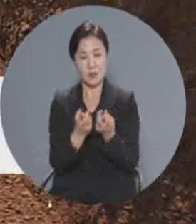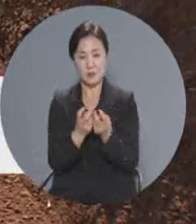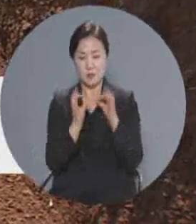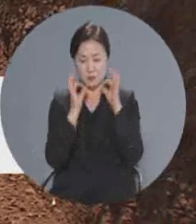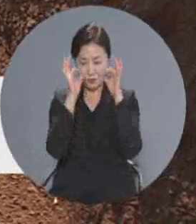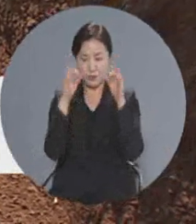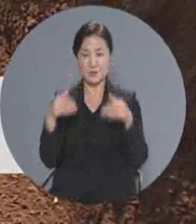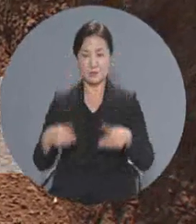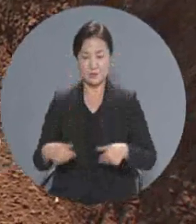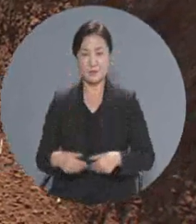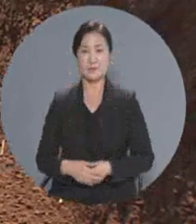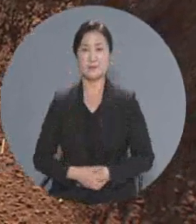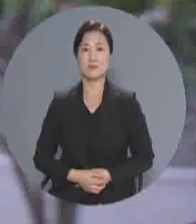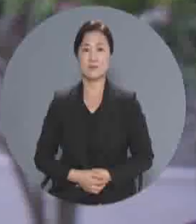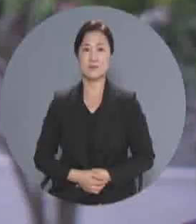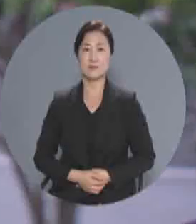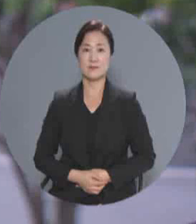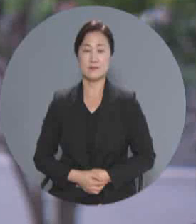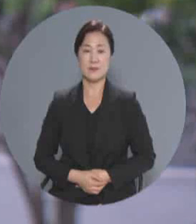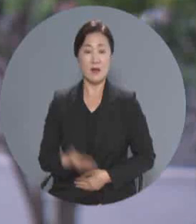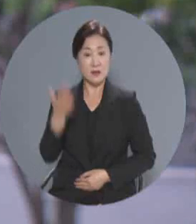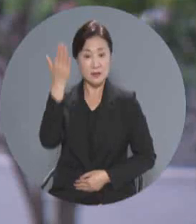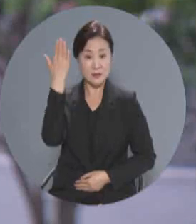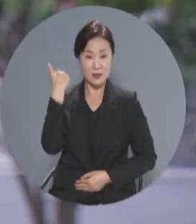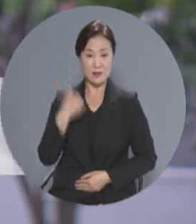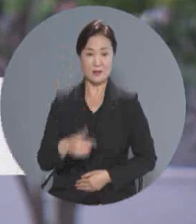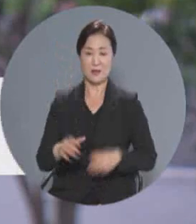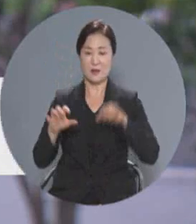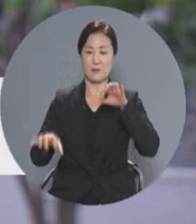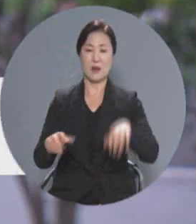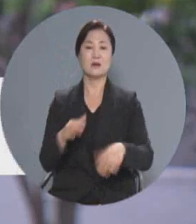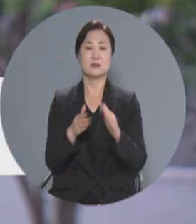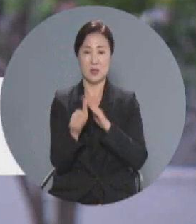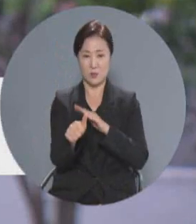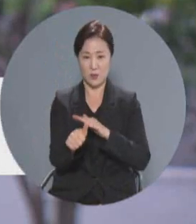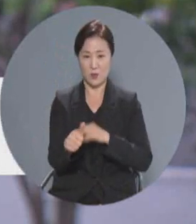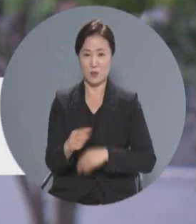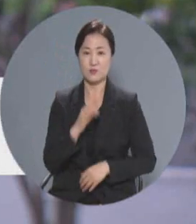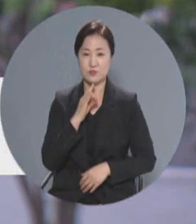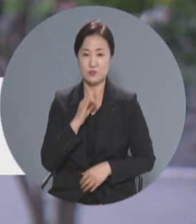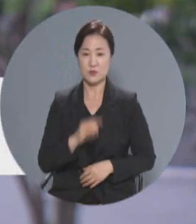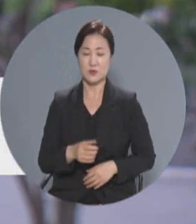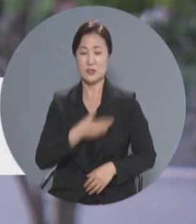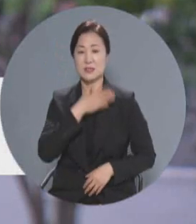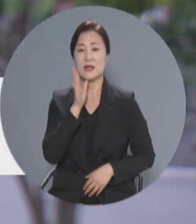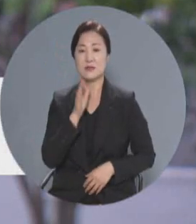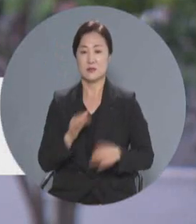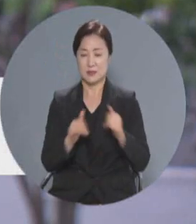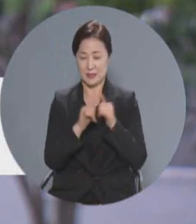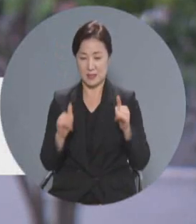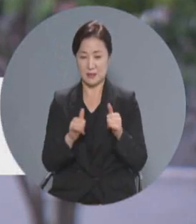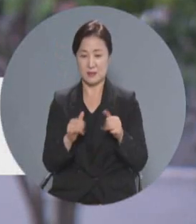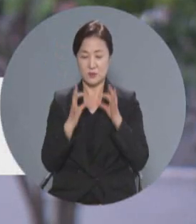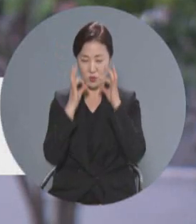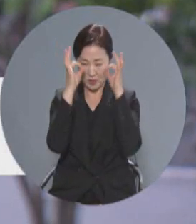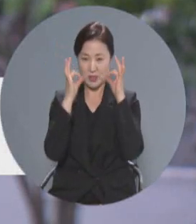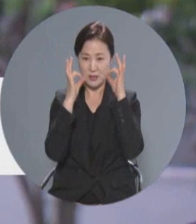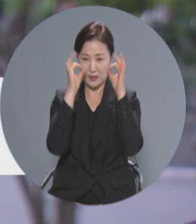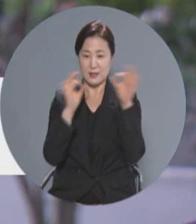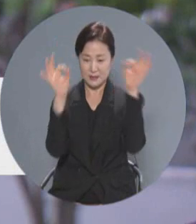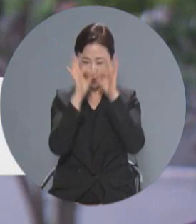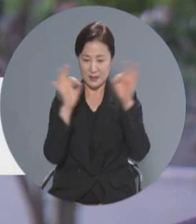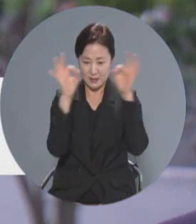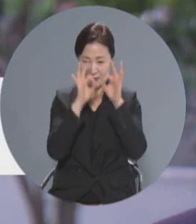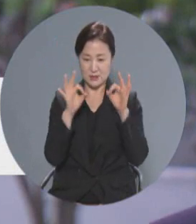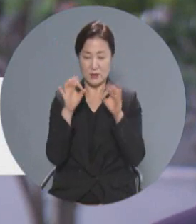강구할 필요성도 제기됩니다. 예전에 이장하셨던 분이라든지 나이 드셨던 분들을 이 기간 동안